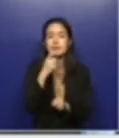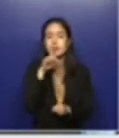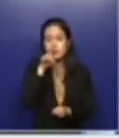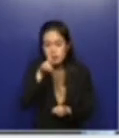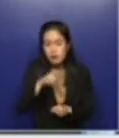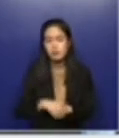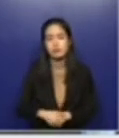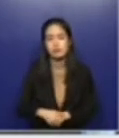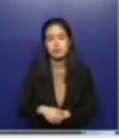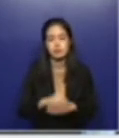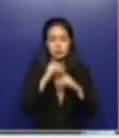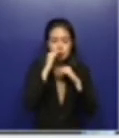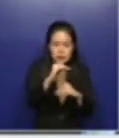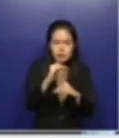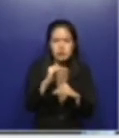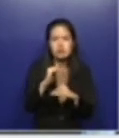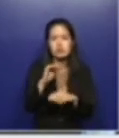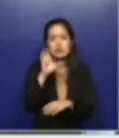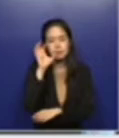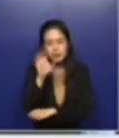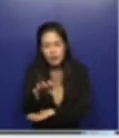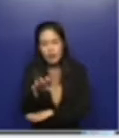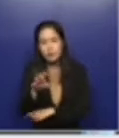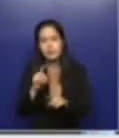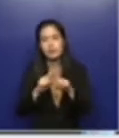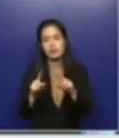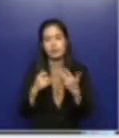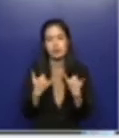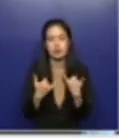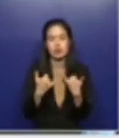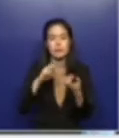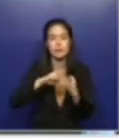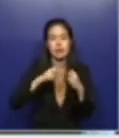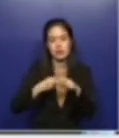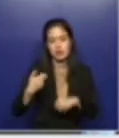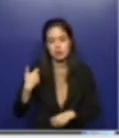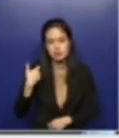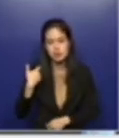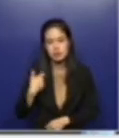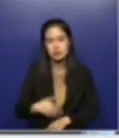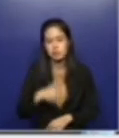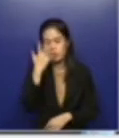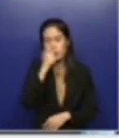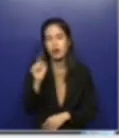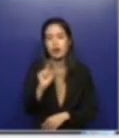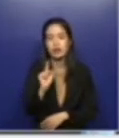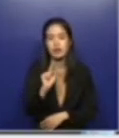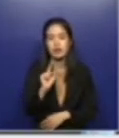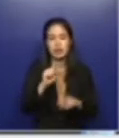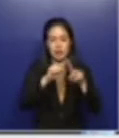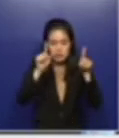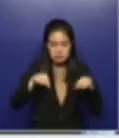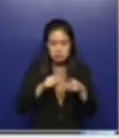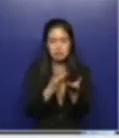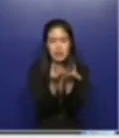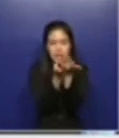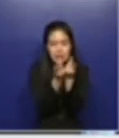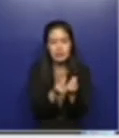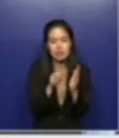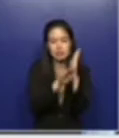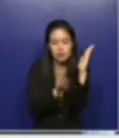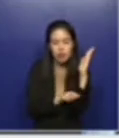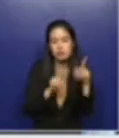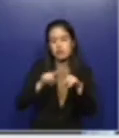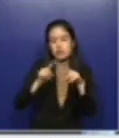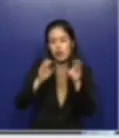ดแล้วสร้างปัญหาเพราะเขียนข้อกำหนดไม่ชัดเจนเขียนข้อกำหนดไม่ครอบคลุมแทนที่จะเป็นประโยชน์กับการควบคุมโรคก